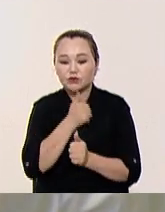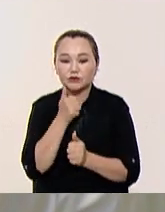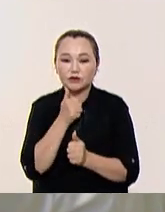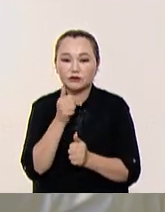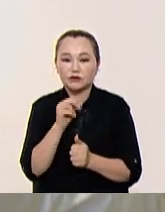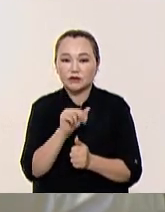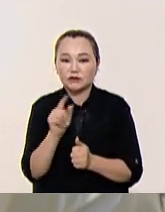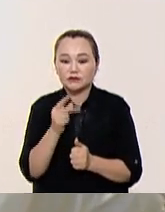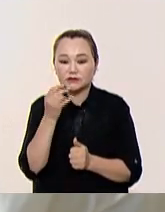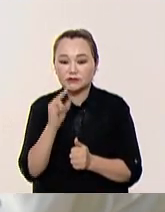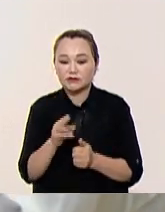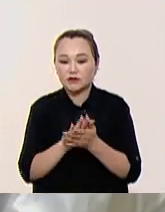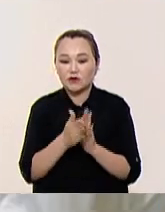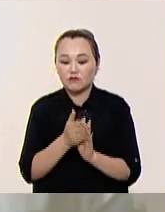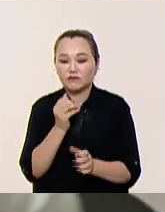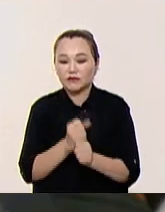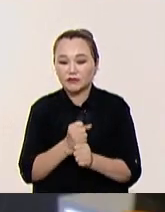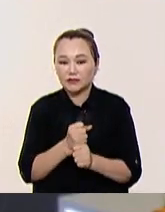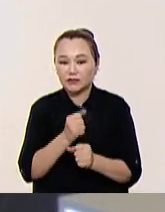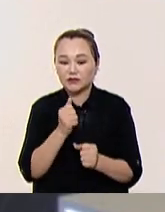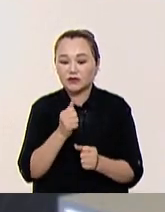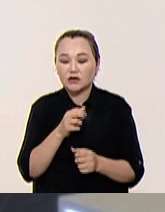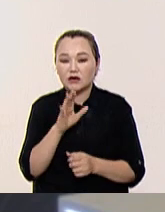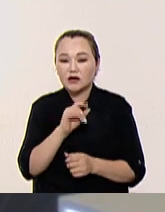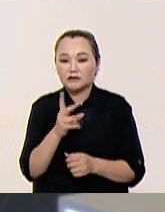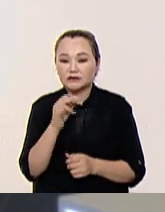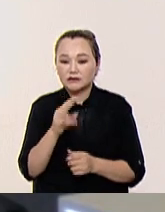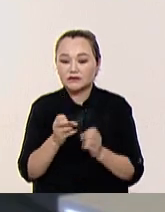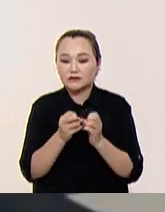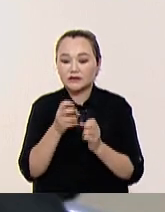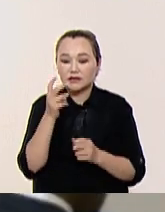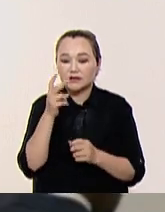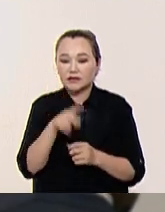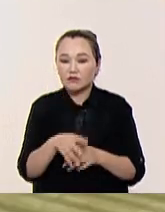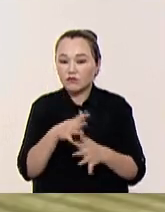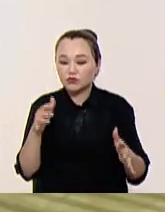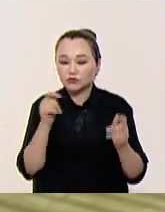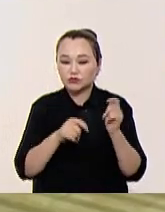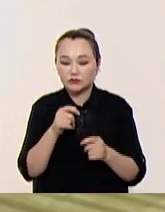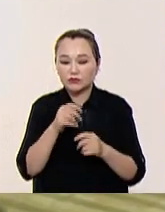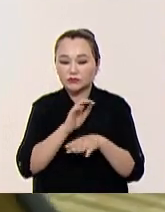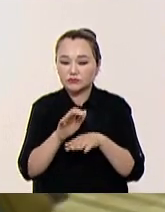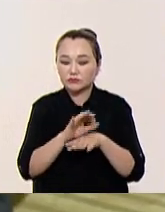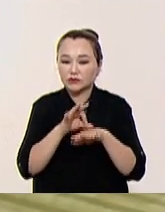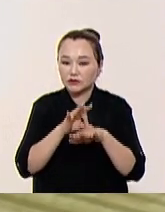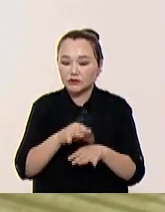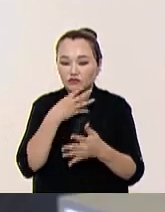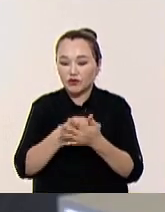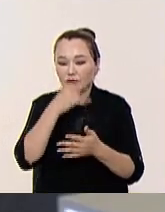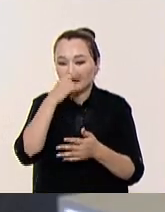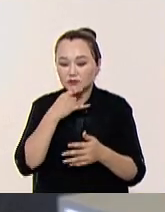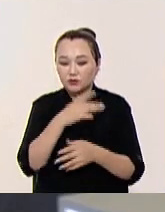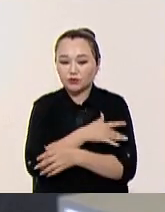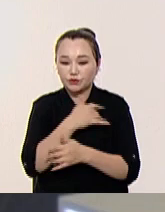Казцинк заключает договора и контракты. Жыл сайын Казцинк 2000-нан астам отандық жеткізушілермен, тауар өндірушілермен және